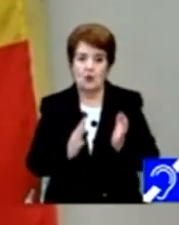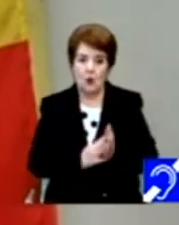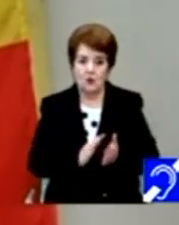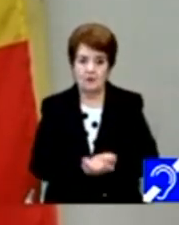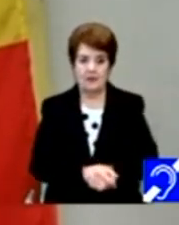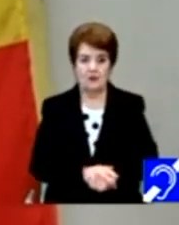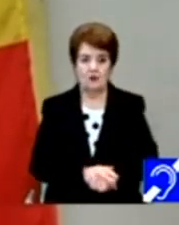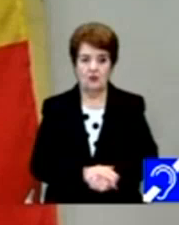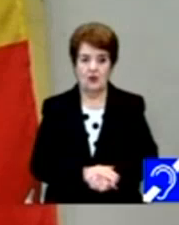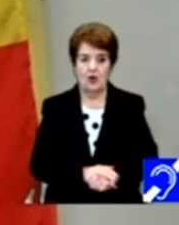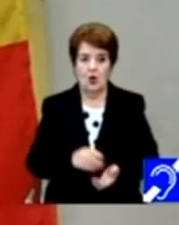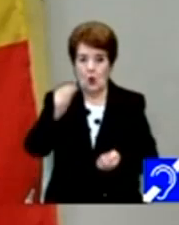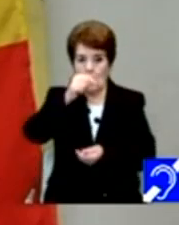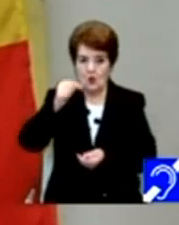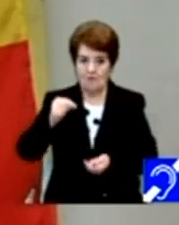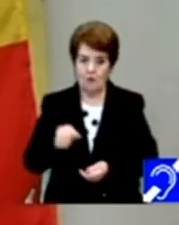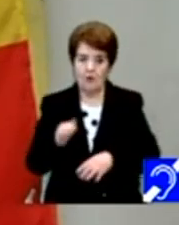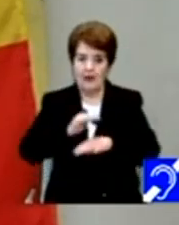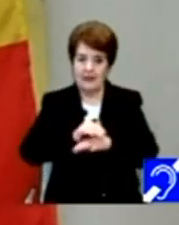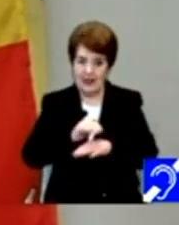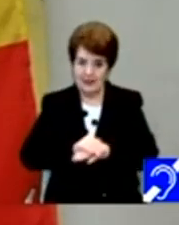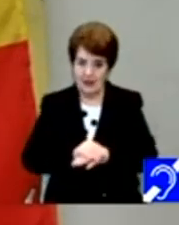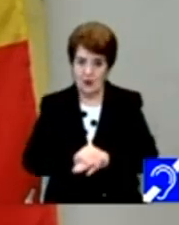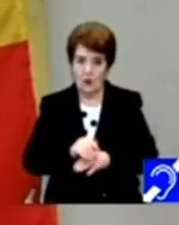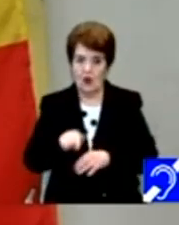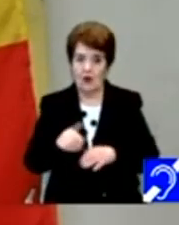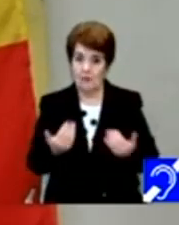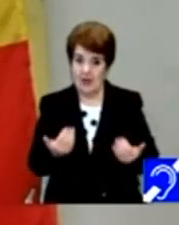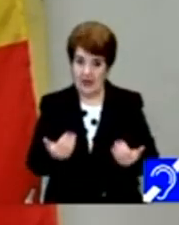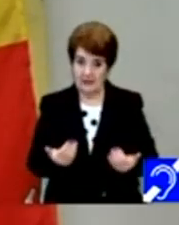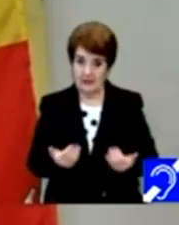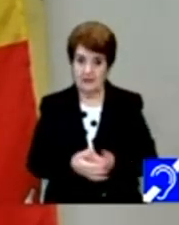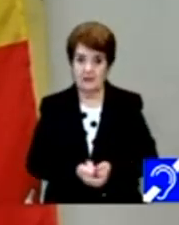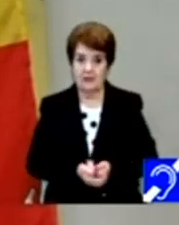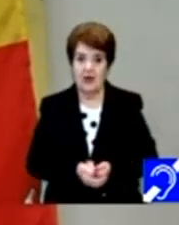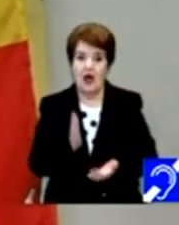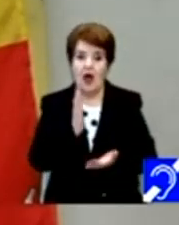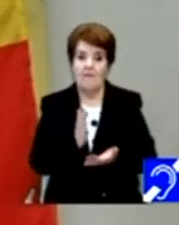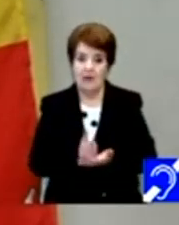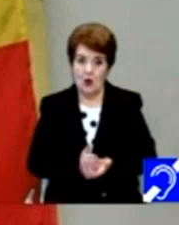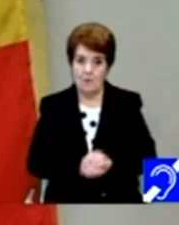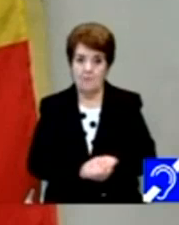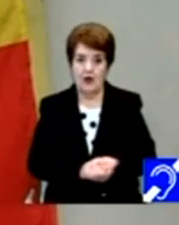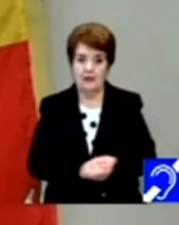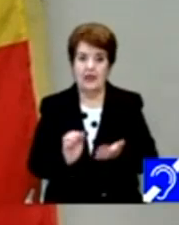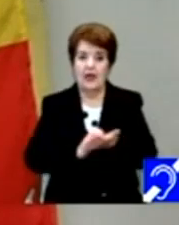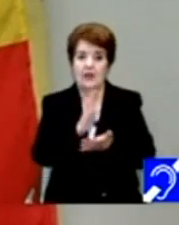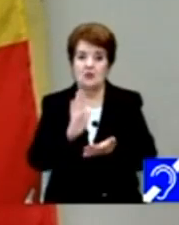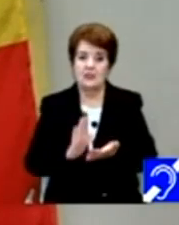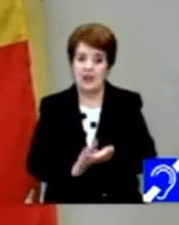anti-COVID-19, conform datelor, pentru ziua de astăzi avem